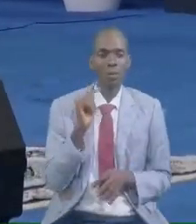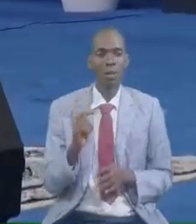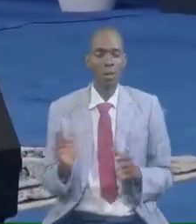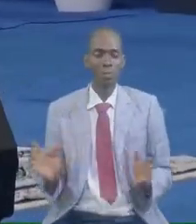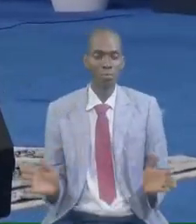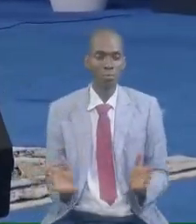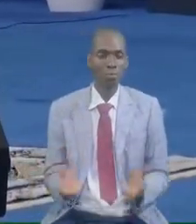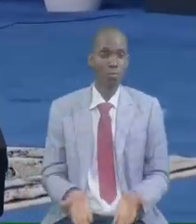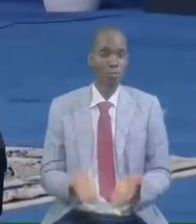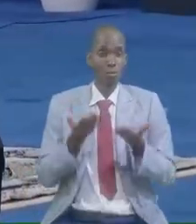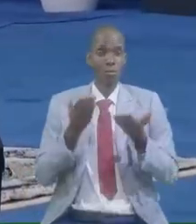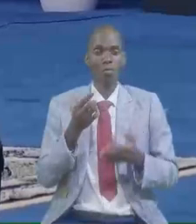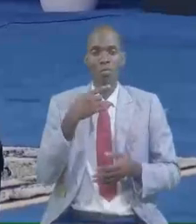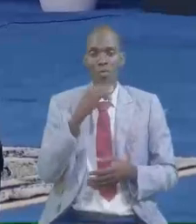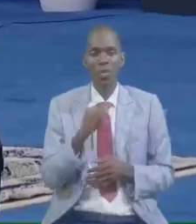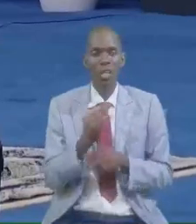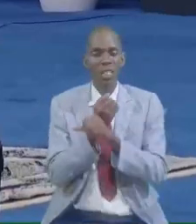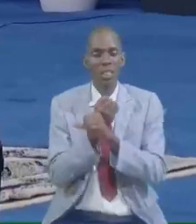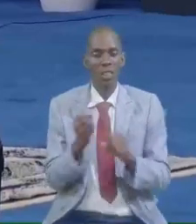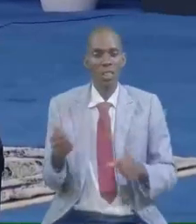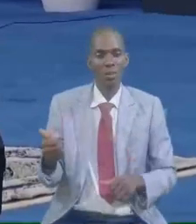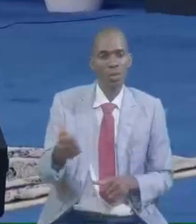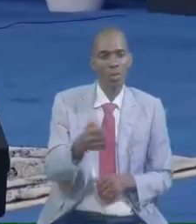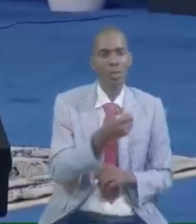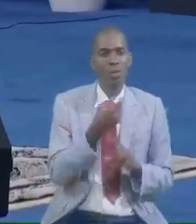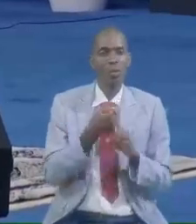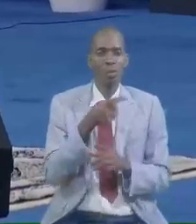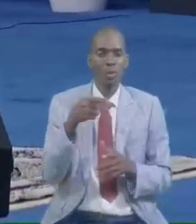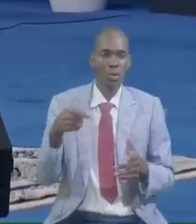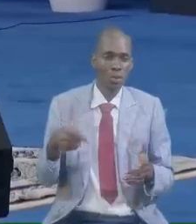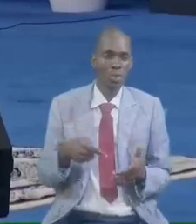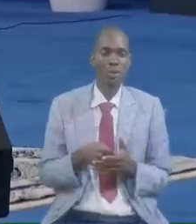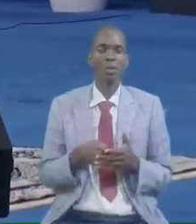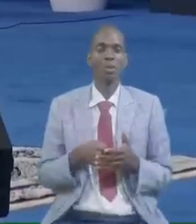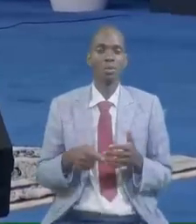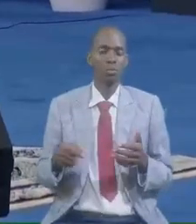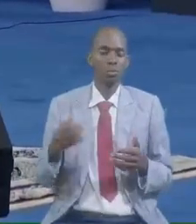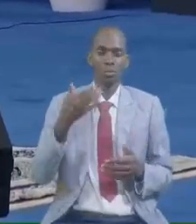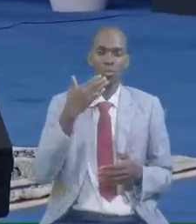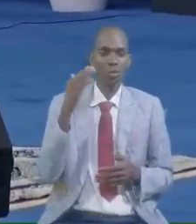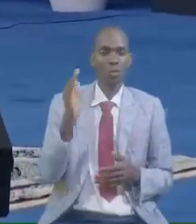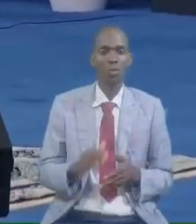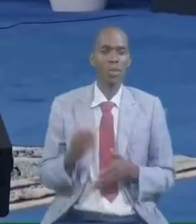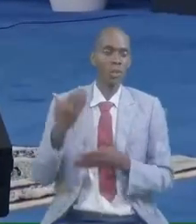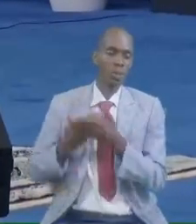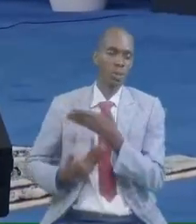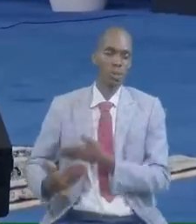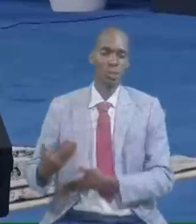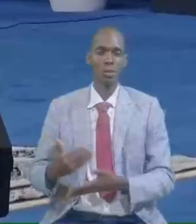exhortait, disant, « Sauvez-vous de cette génération perverse. »